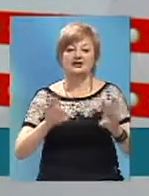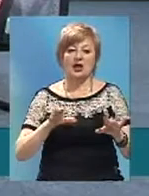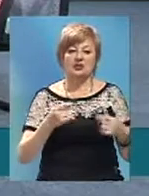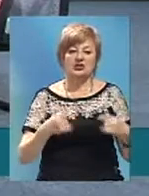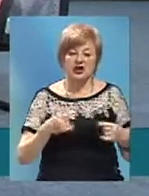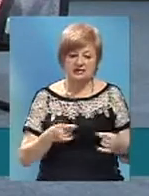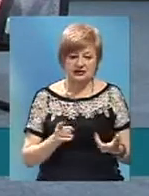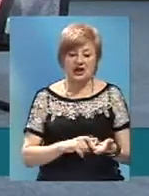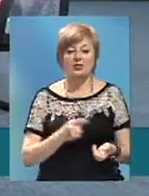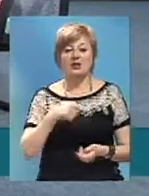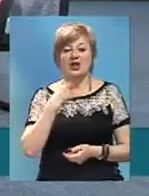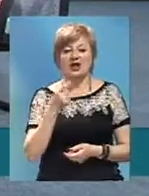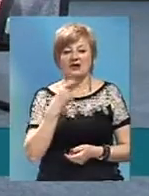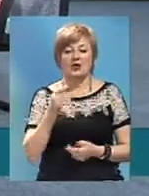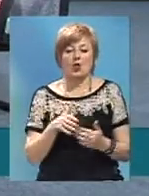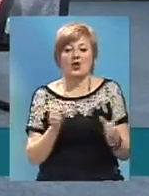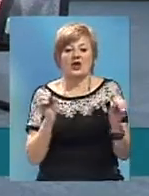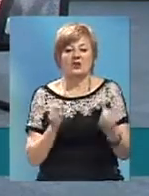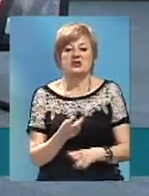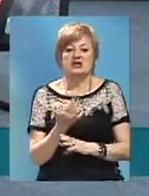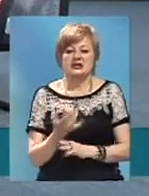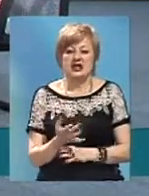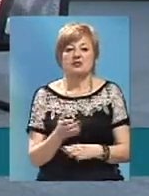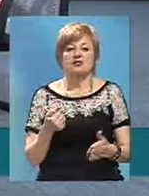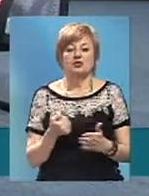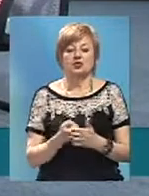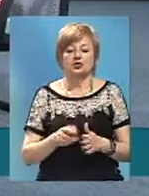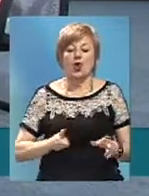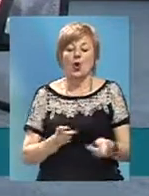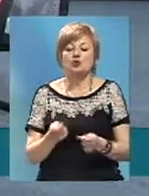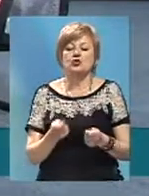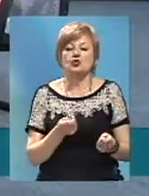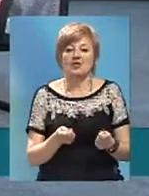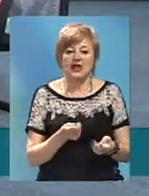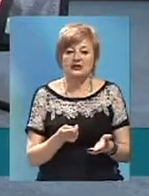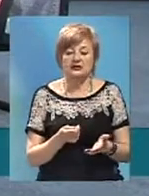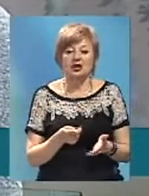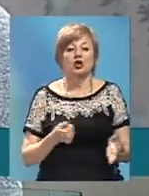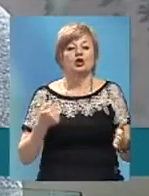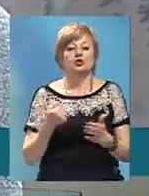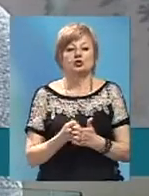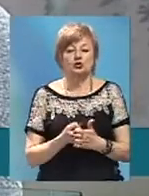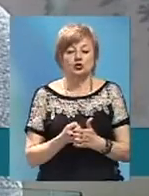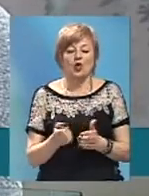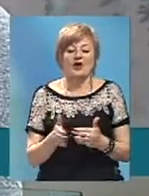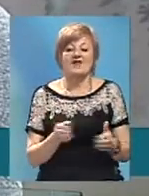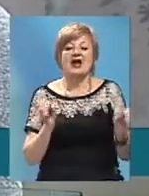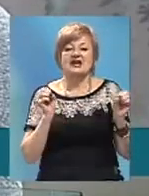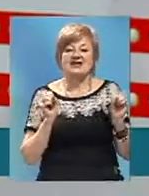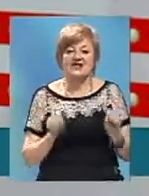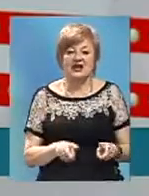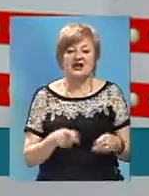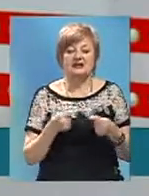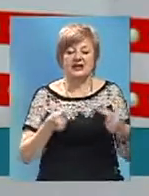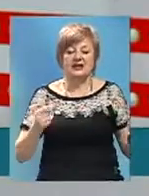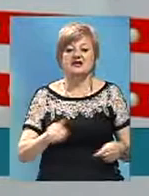телевізійної. Ми говорили про кваліфікаційні вимоги до адміністрування виборчого законодавства, до кваліфікації